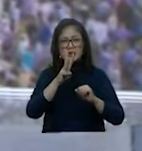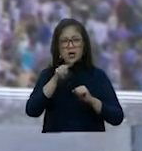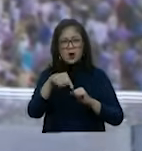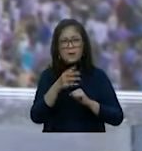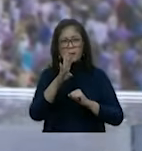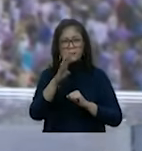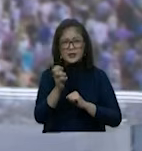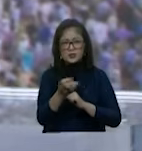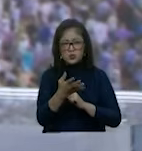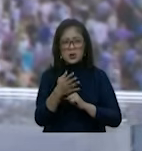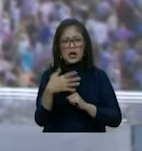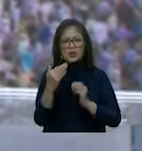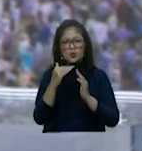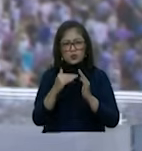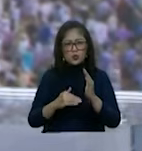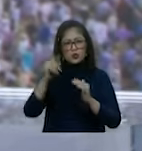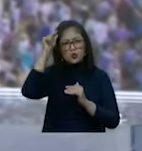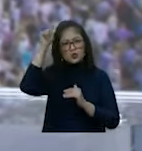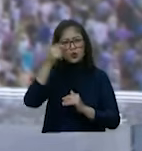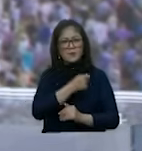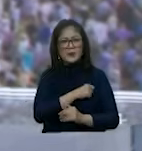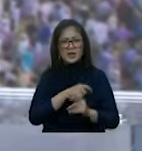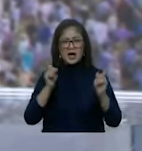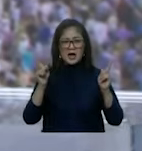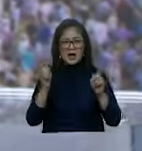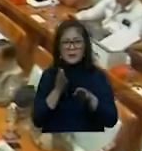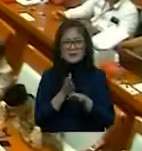juta atau turun dari usulan Kementerian Agama